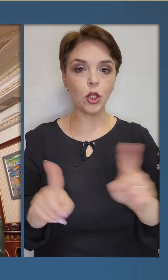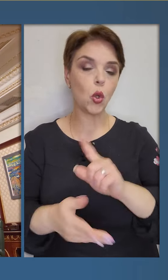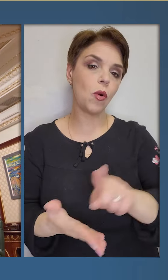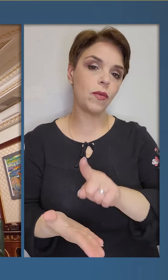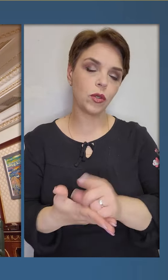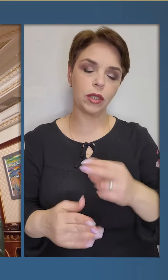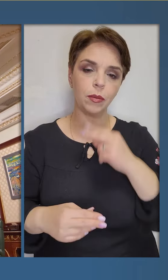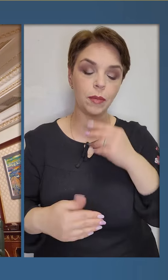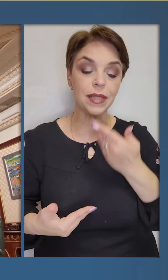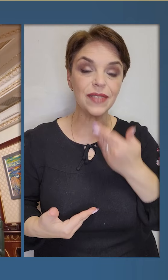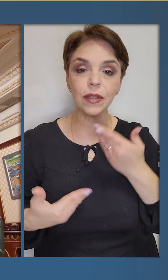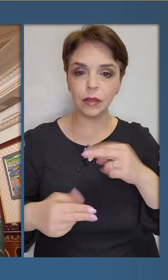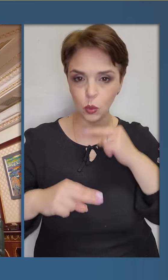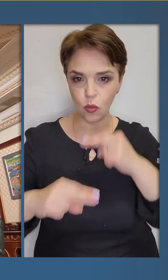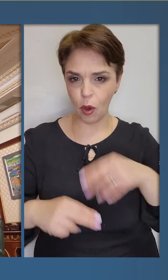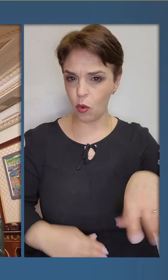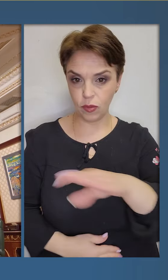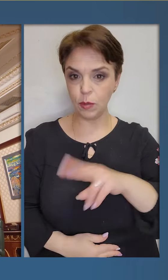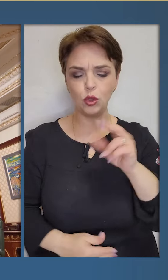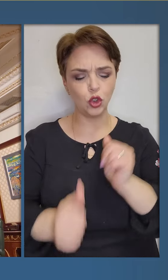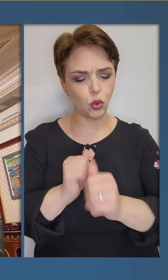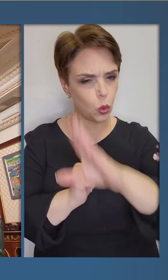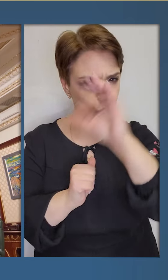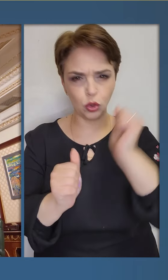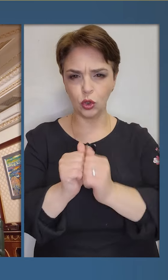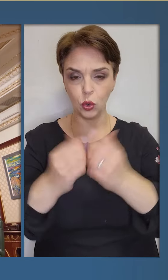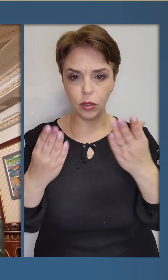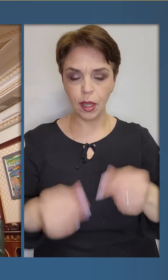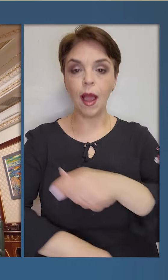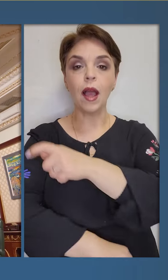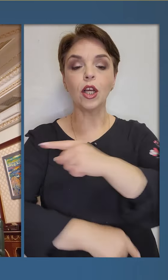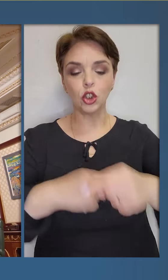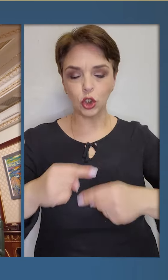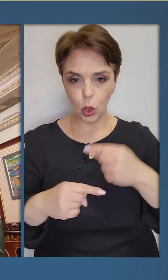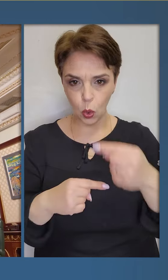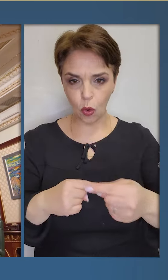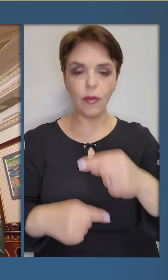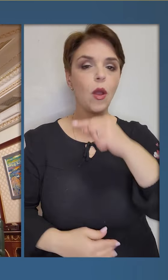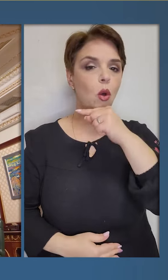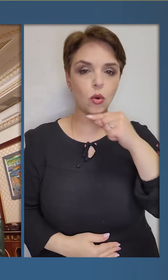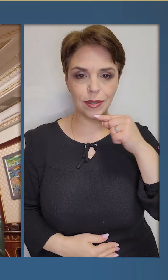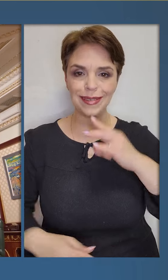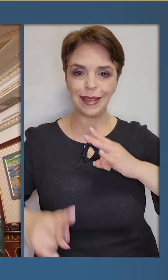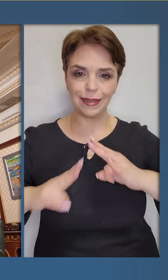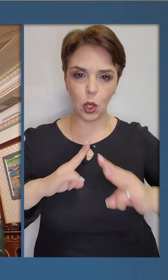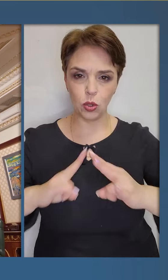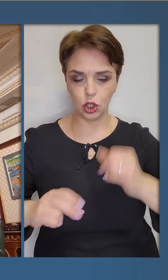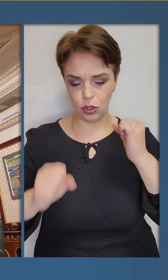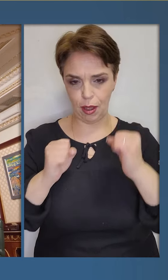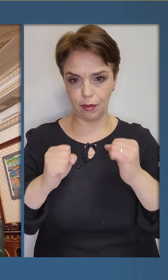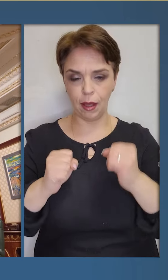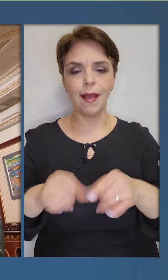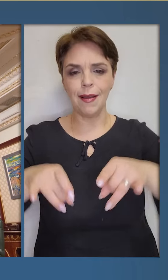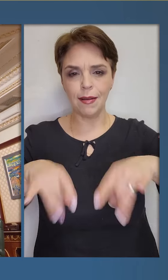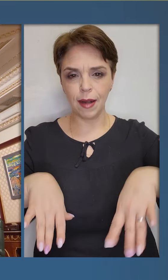на що обов'язково треба звертати увагу усім щоночі щодня чергові російські терористичні